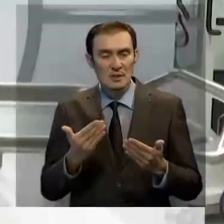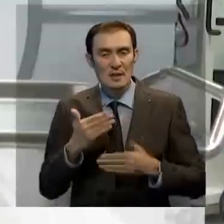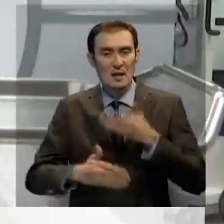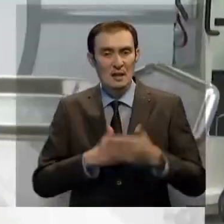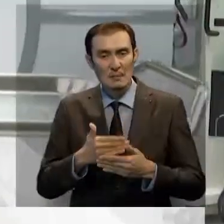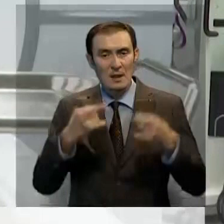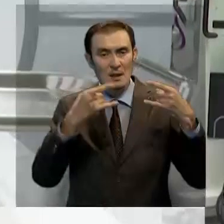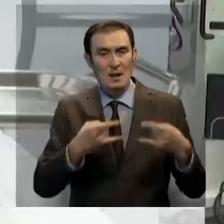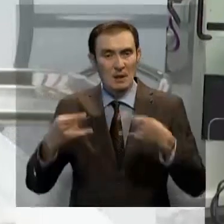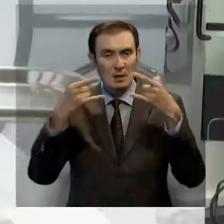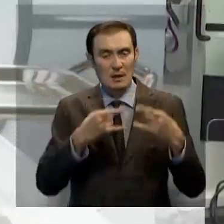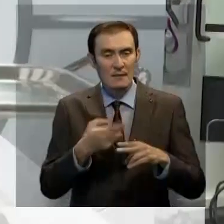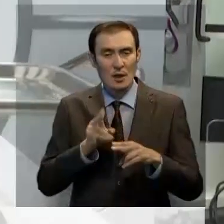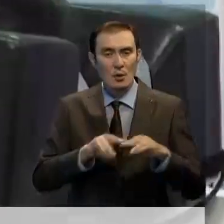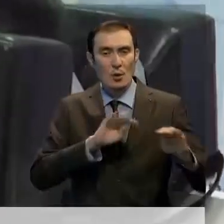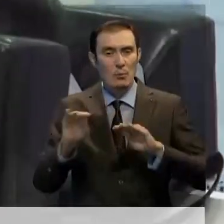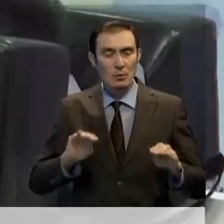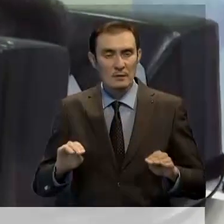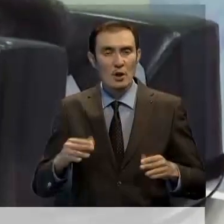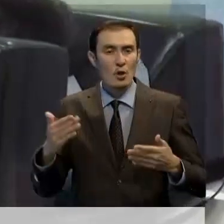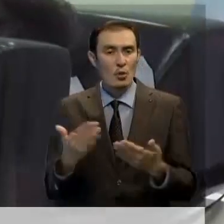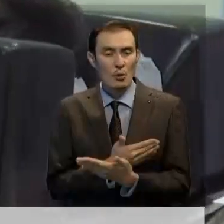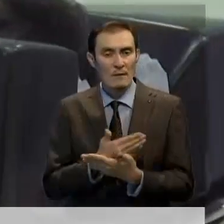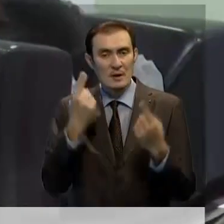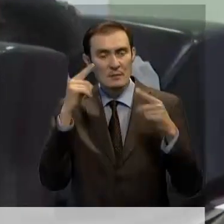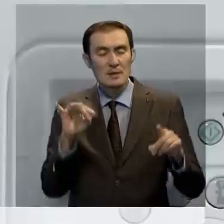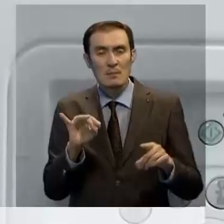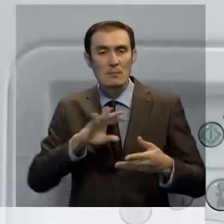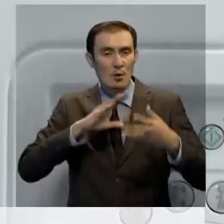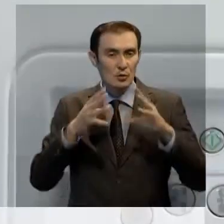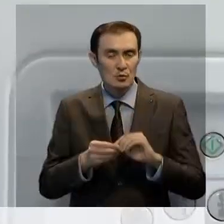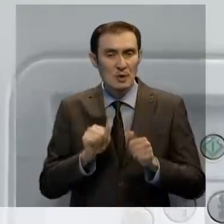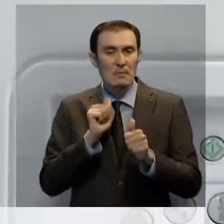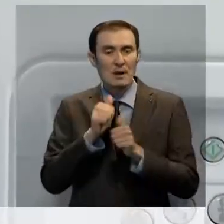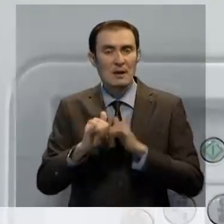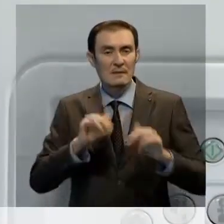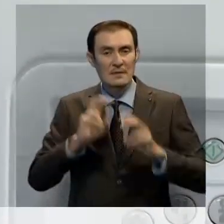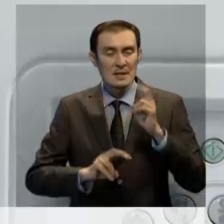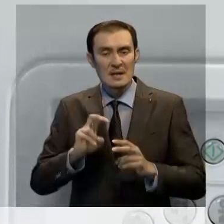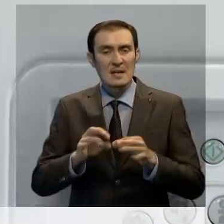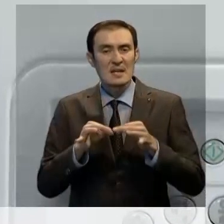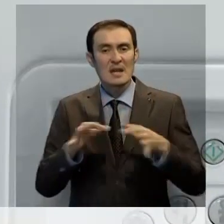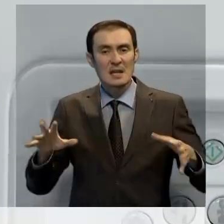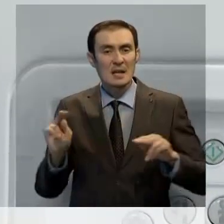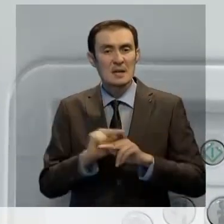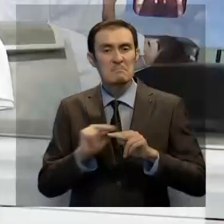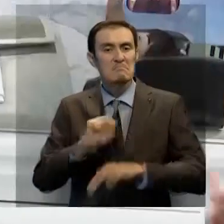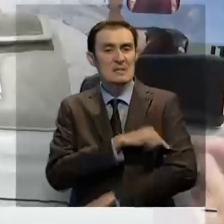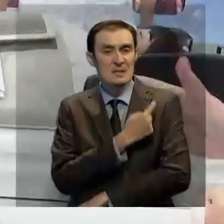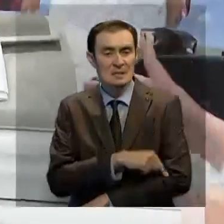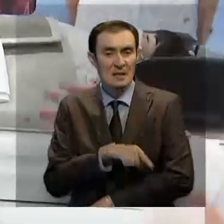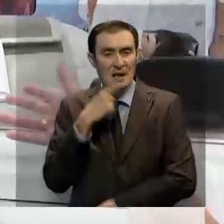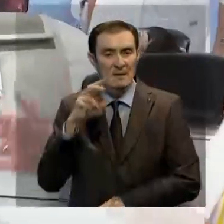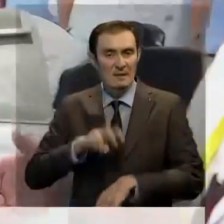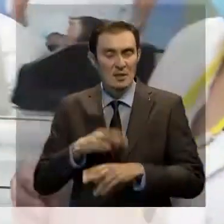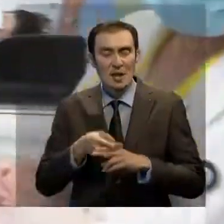– томография. Это оборудование, последняя разработка и, по сути, прорыв в индустрии ядерной медицины, говорят врачи. Этот